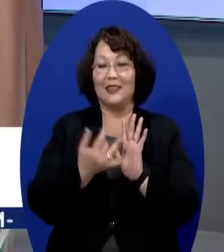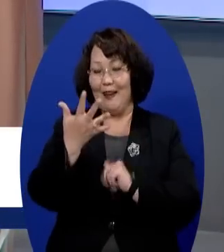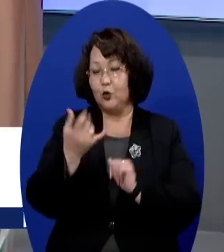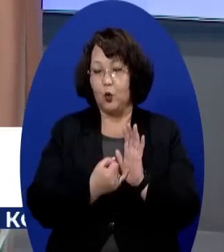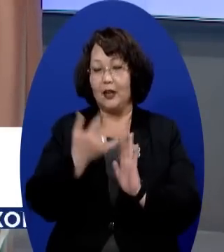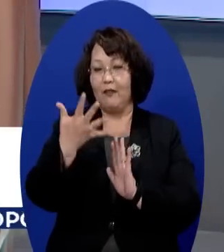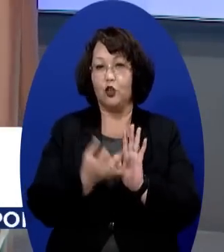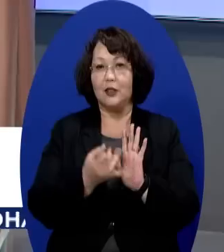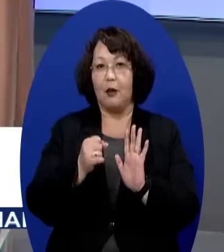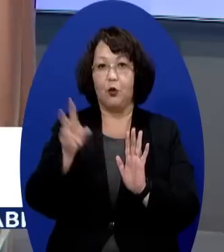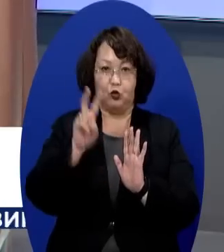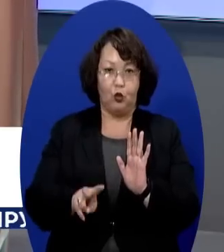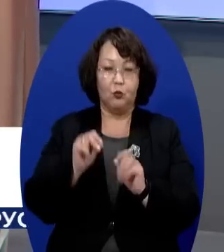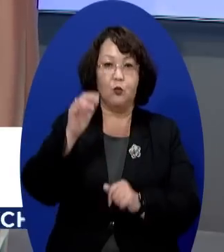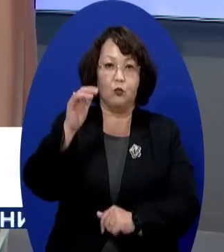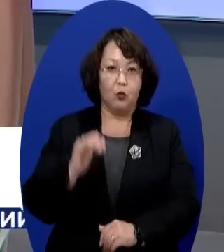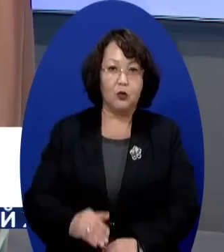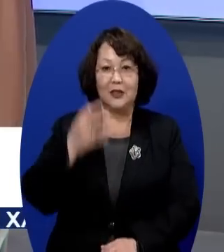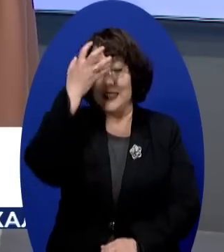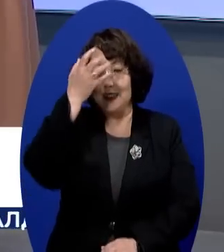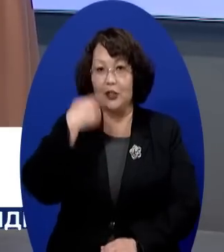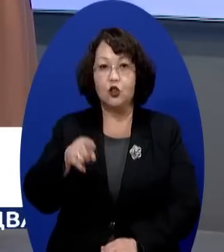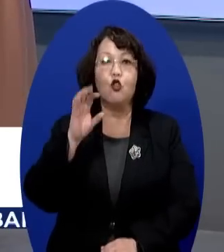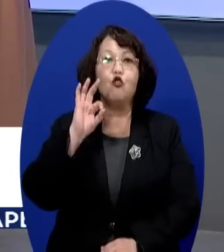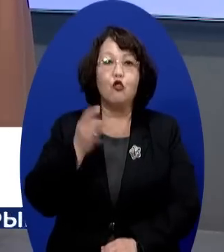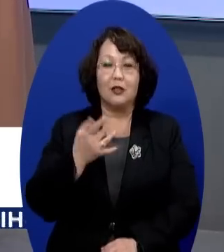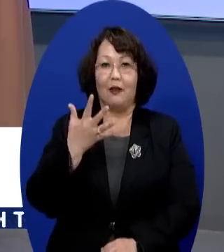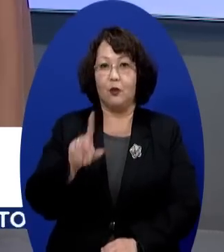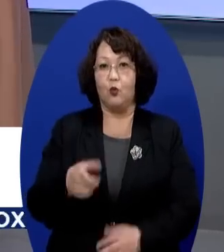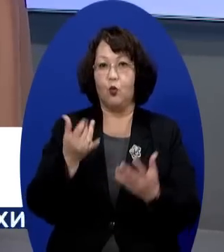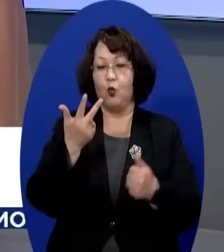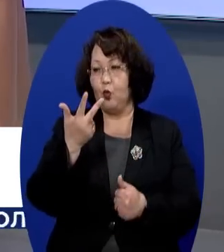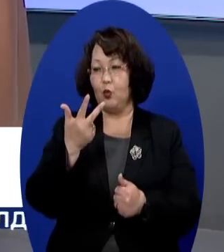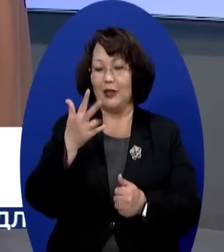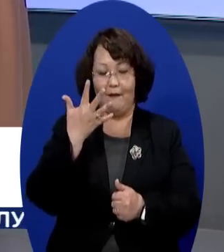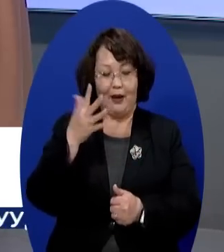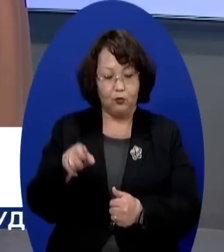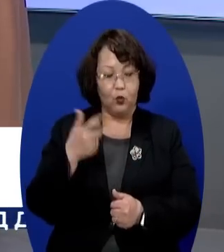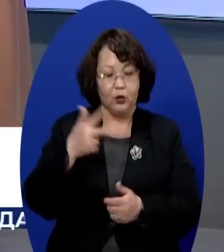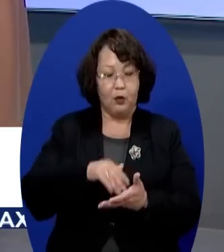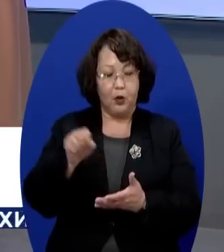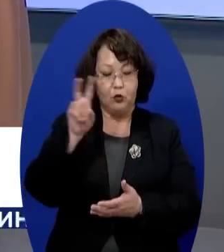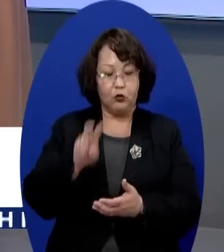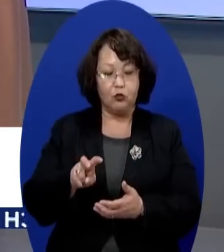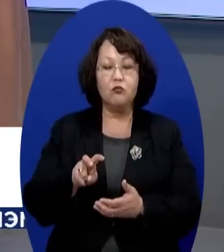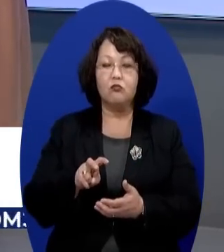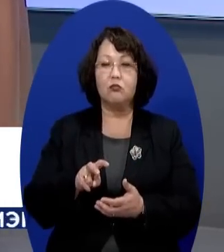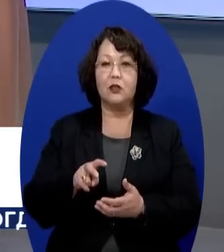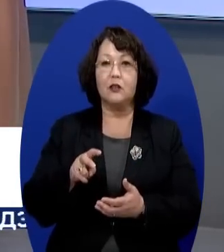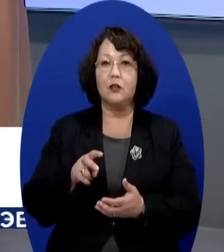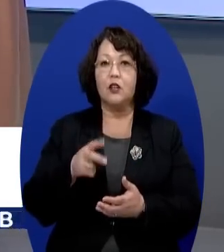болж ингэж буурсан үзүүлэлттэй байгаа. За засгийн газрын өрийн 5.3 тэрбум Америк доллар нь 1990 оноос хойш гадаад зах зээлээс босгосон